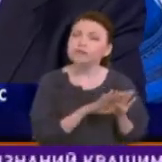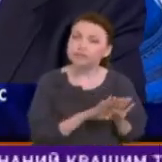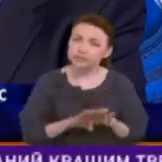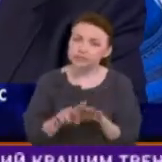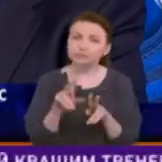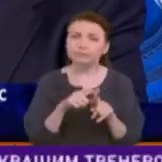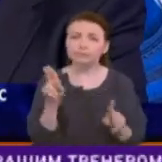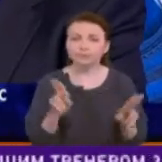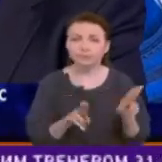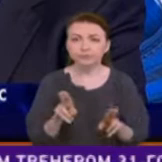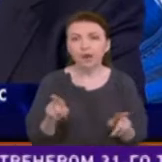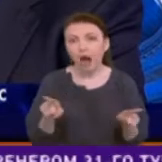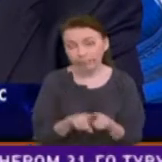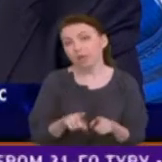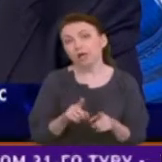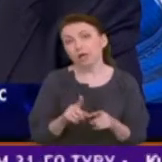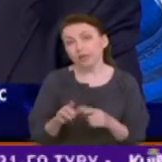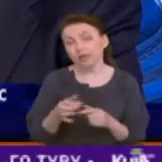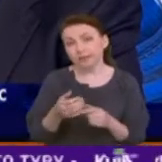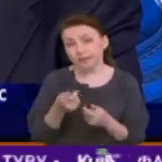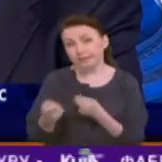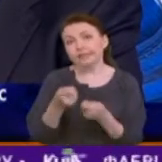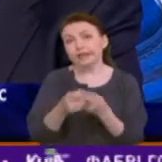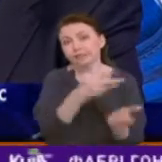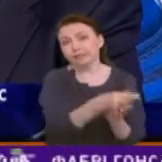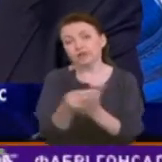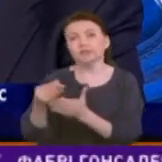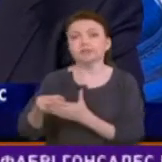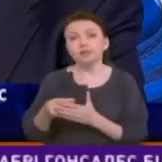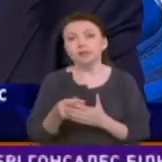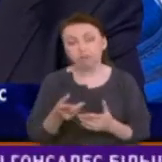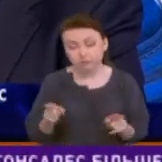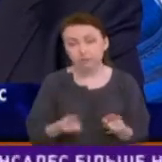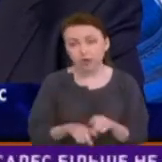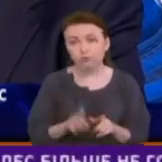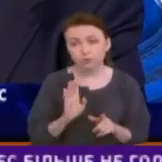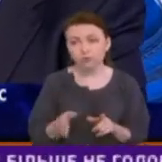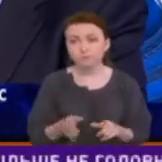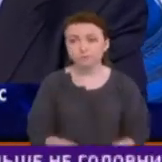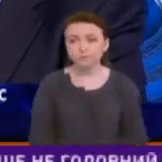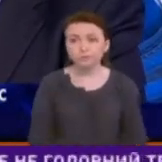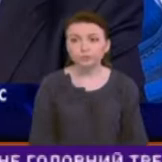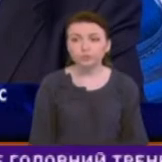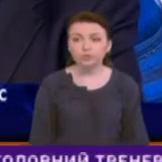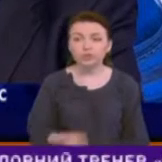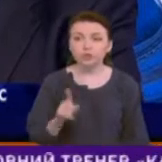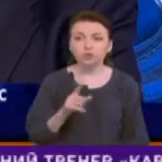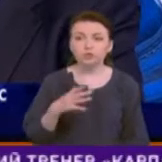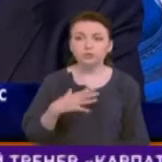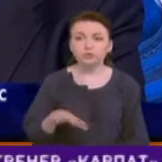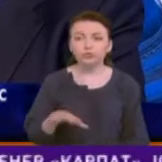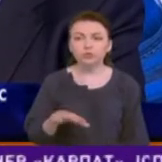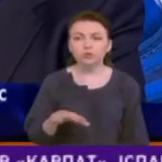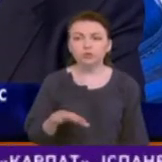церковна децентралізація? Своєрідна, да. Я думаю, що більшість якраз цього і чекають. Територіальна церковна громада. Щоб не було такої,